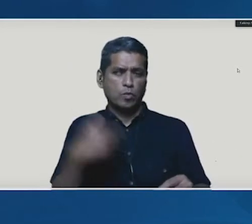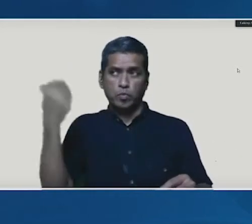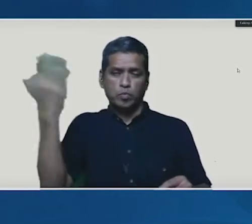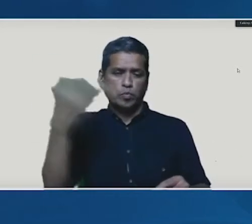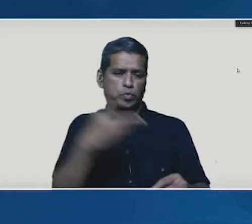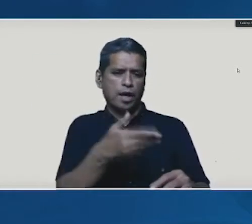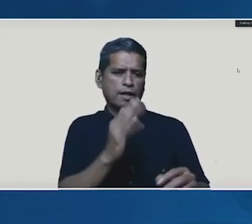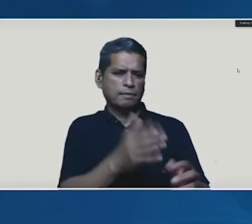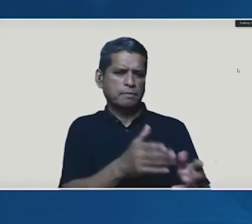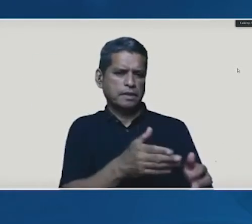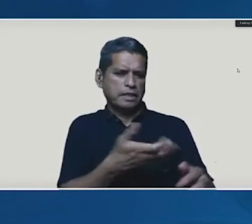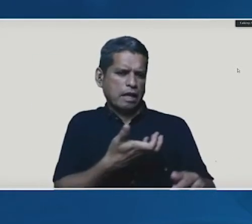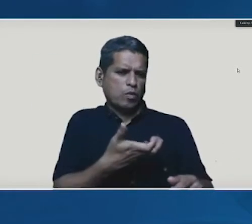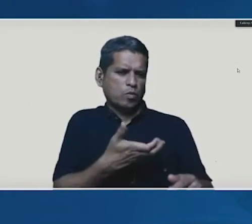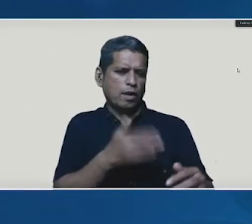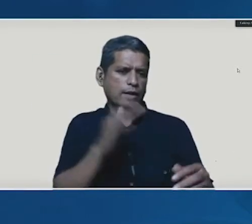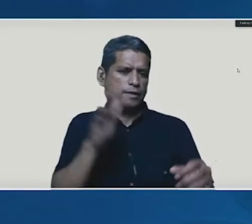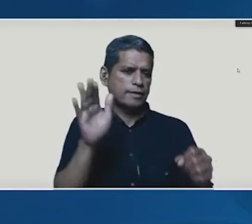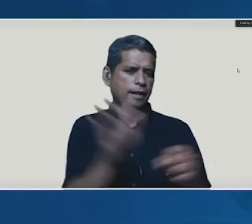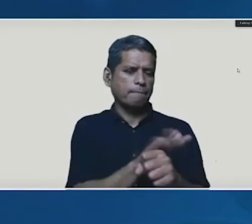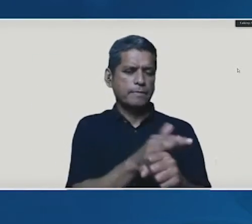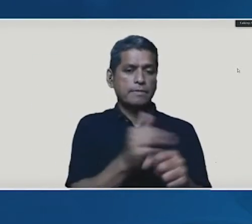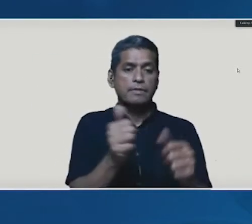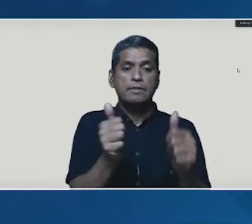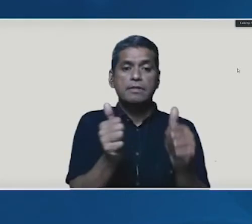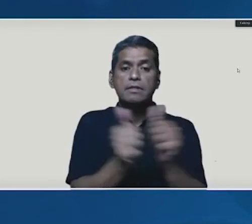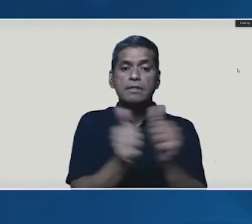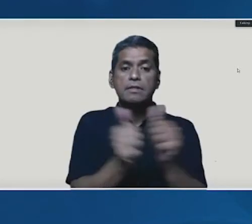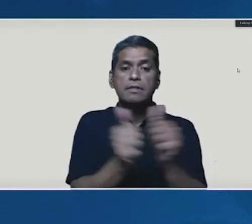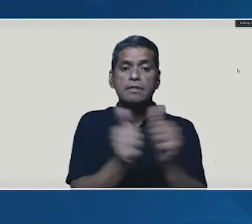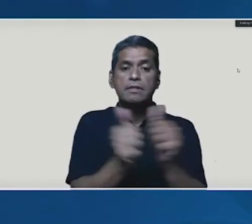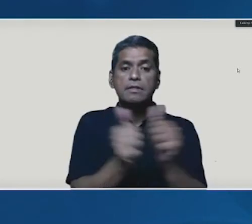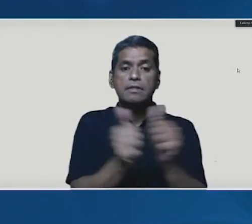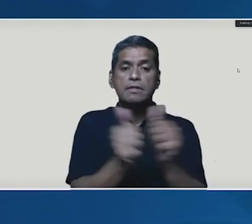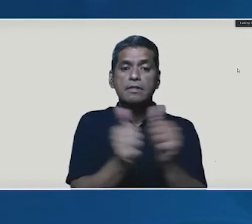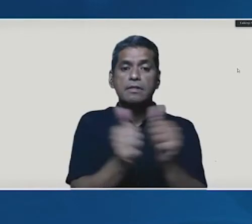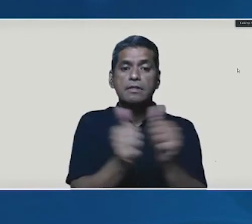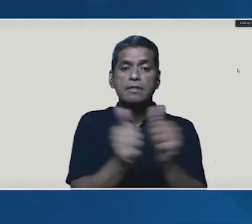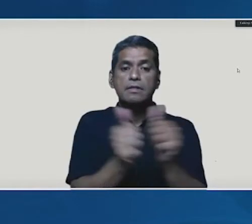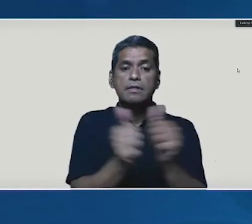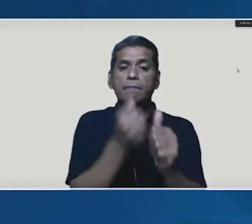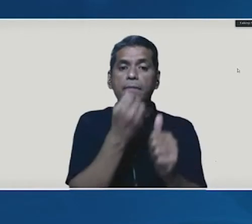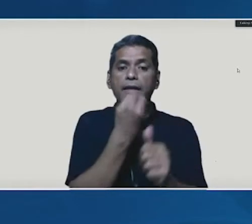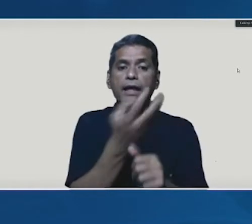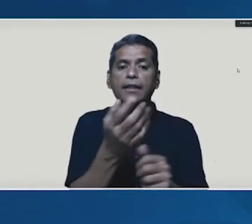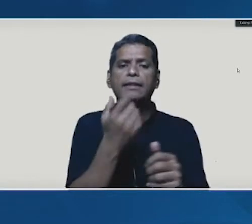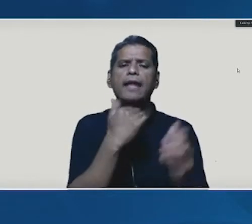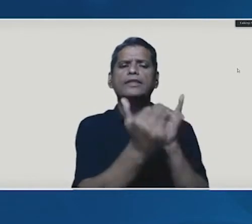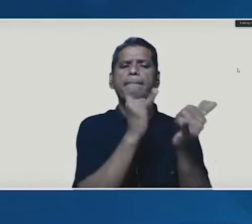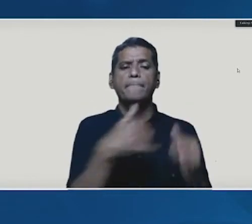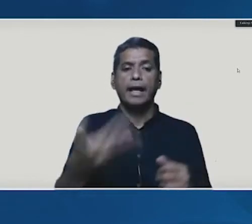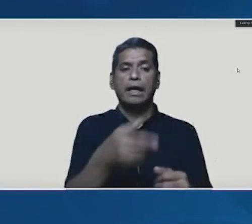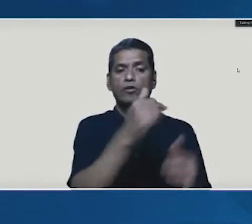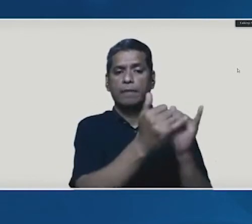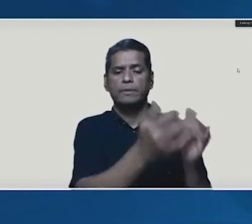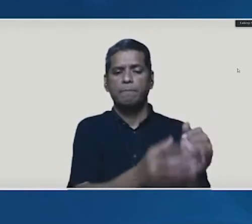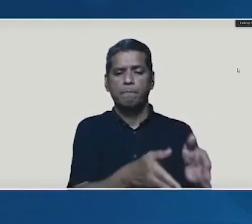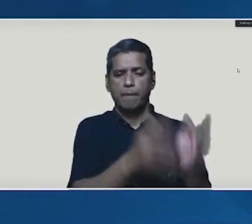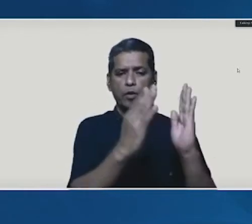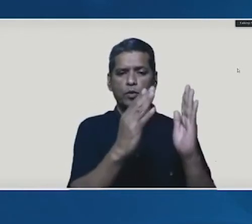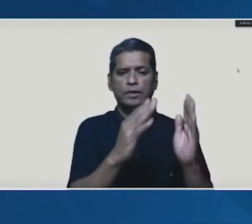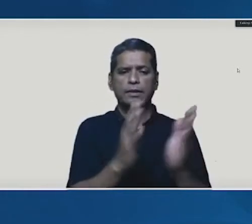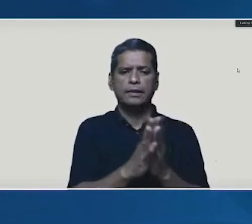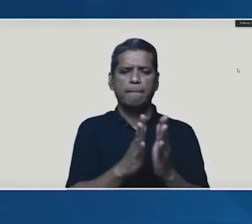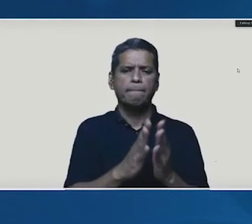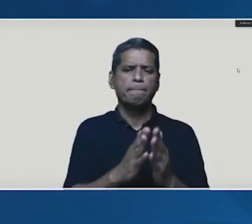Baiklah ya dibangun dan tentang Bait Suci Baiklah diletakkan dasarnya dari dan yang